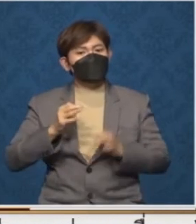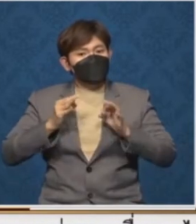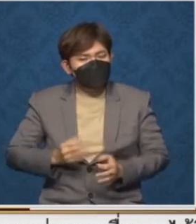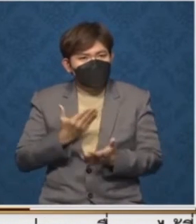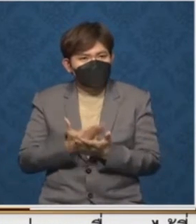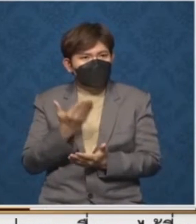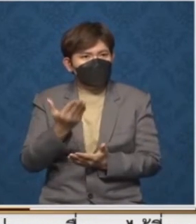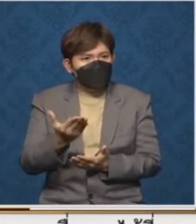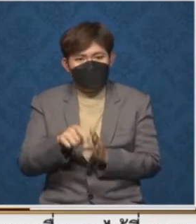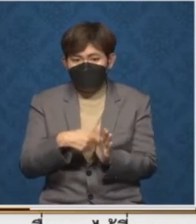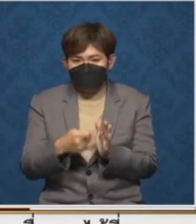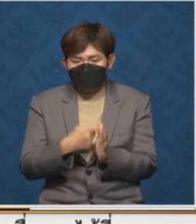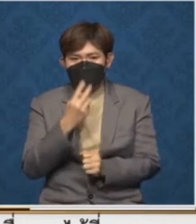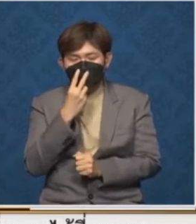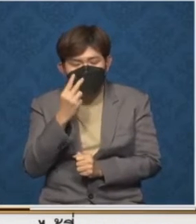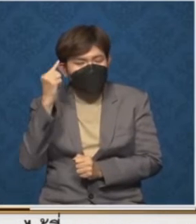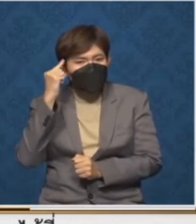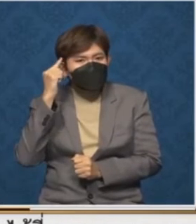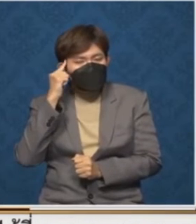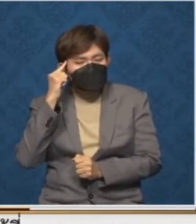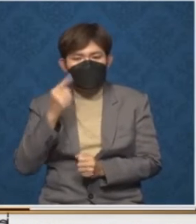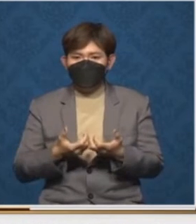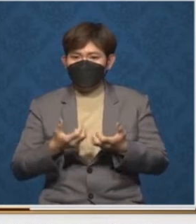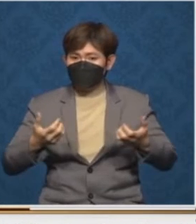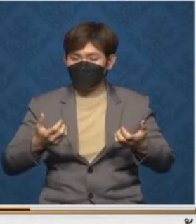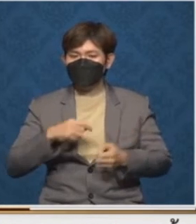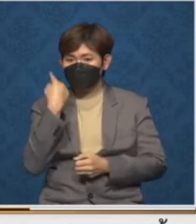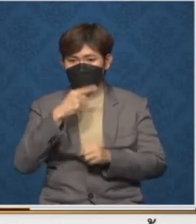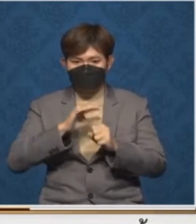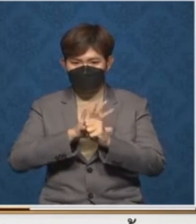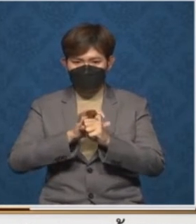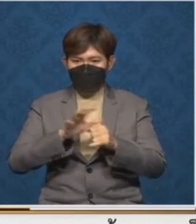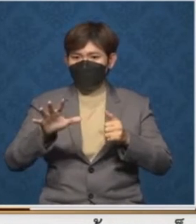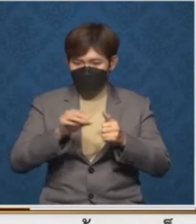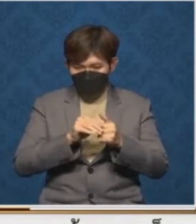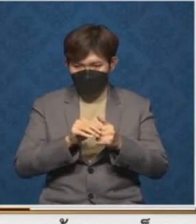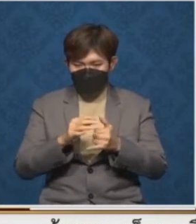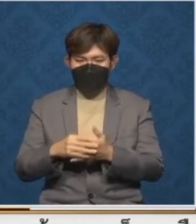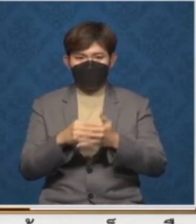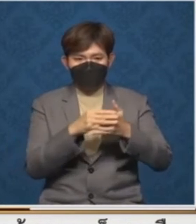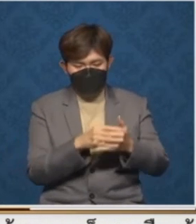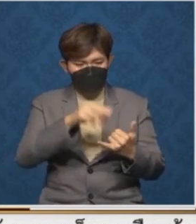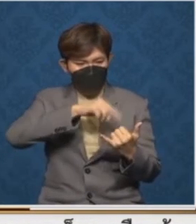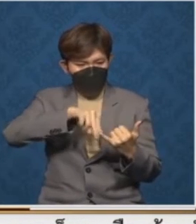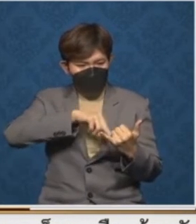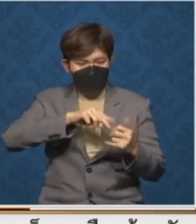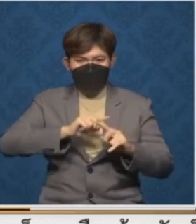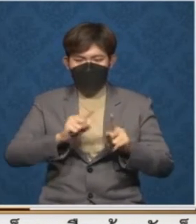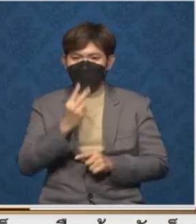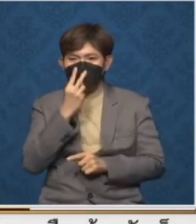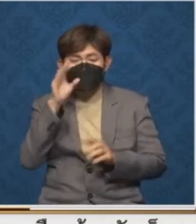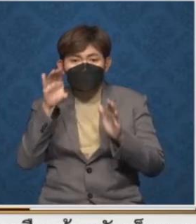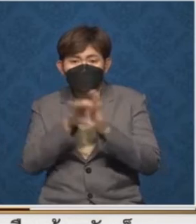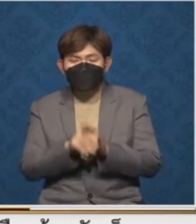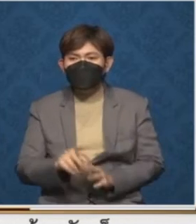นี่คออักริธนะท่านเชื่อมั้ยครัวาผมคิดอะไรต่อผมโรไปหาเพื่อนทองกริธผมถามจริเหอเข